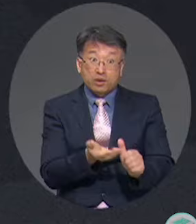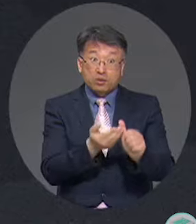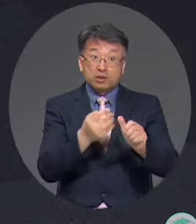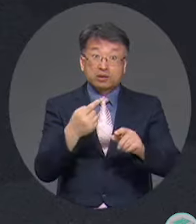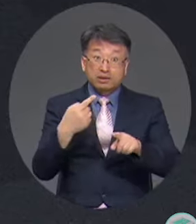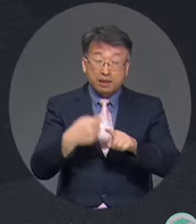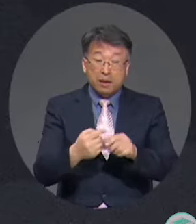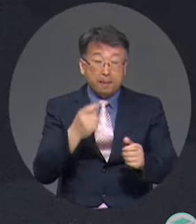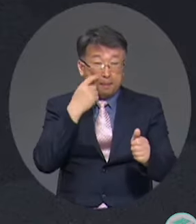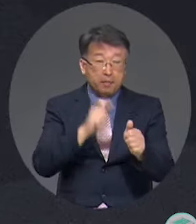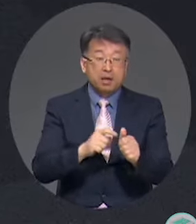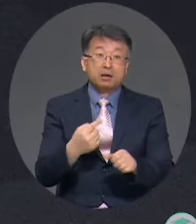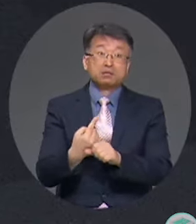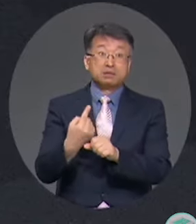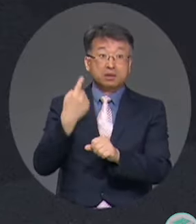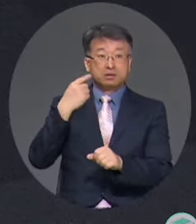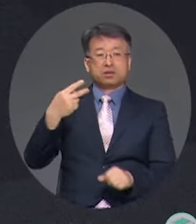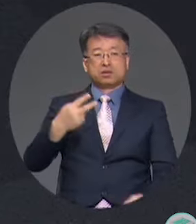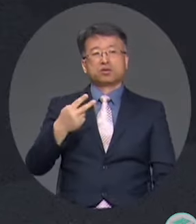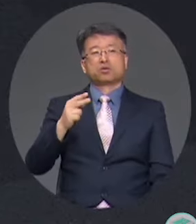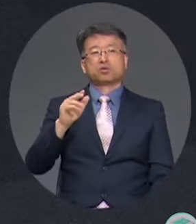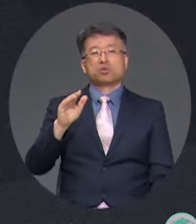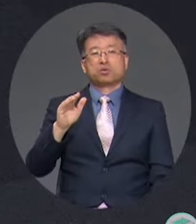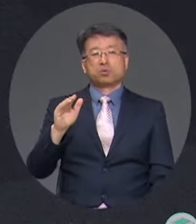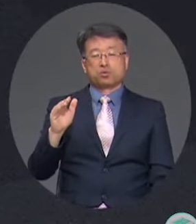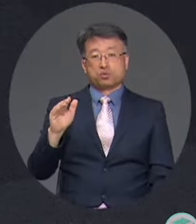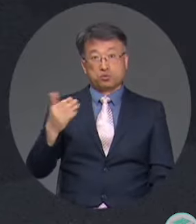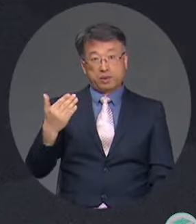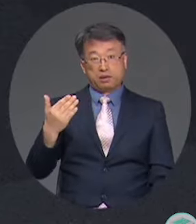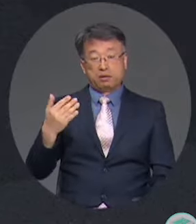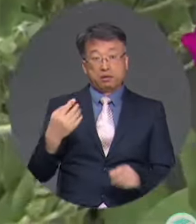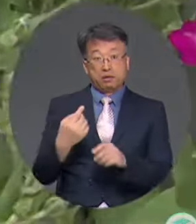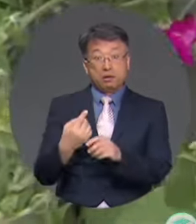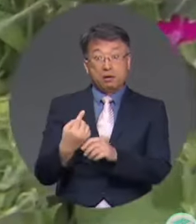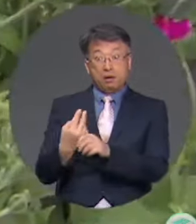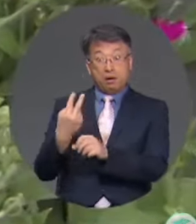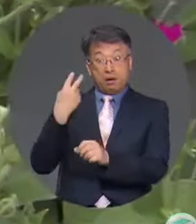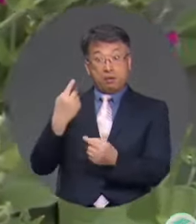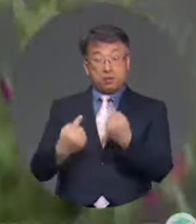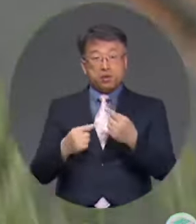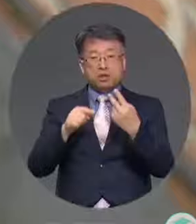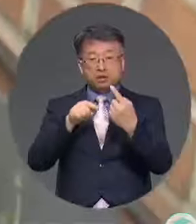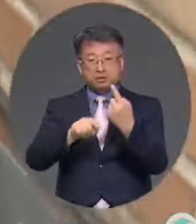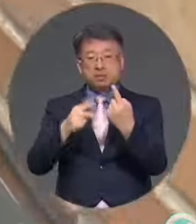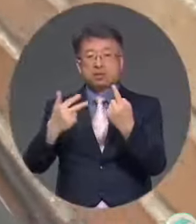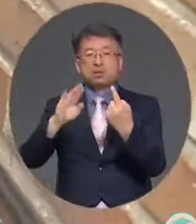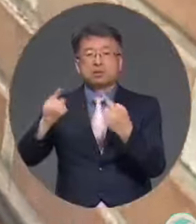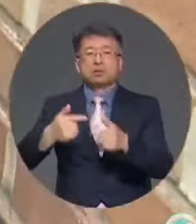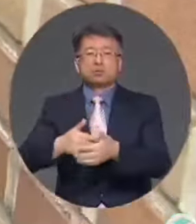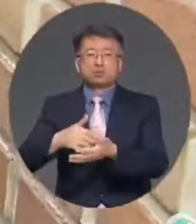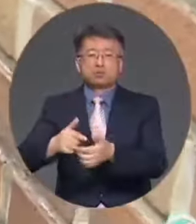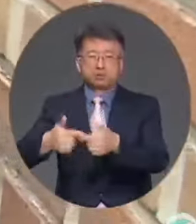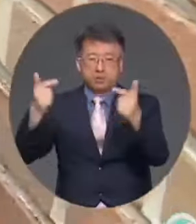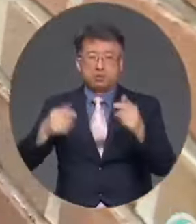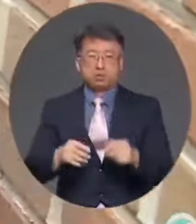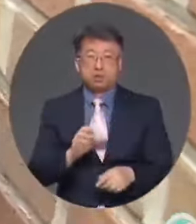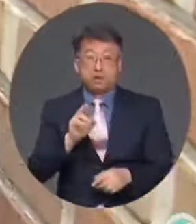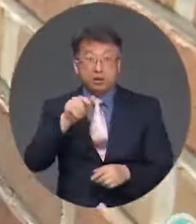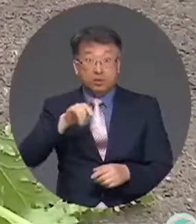지난해에만 2,900여 명으로 전년보다 1.7배나 증가했습니다. 경찰은 양귀비와 대마 수확기를 맞아